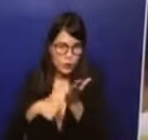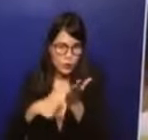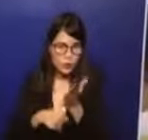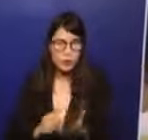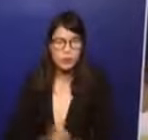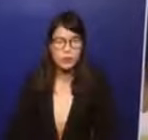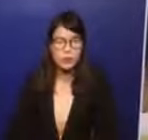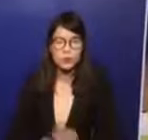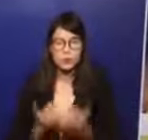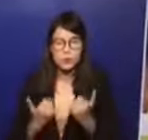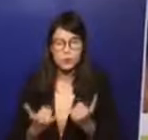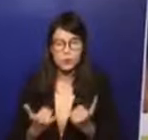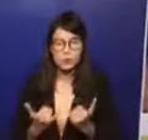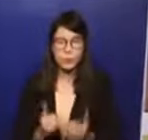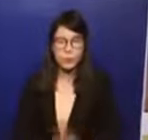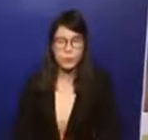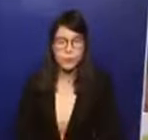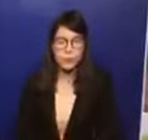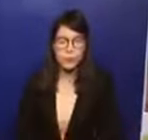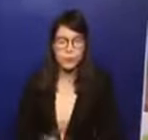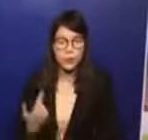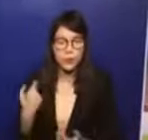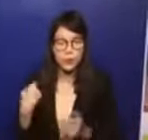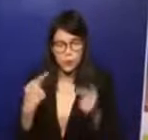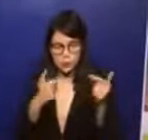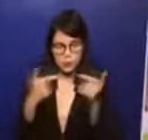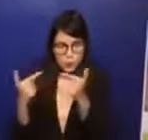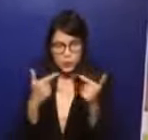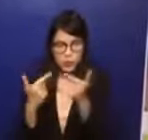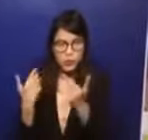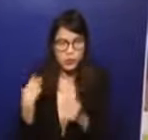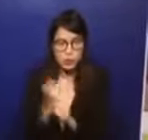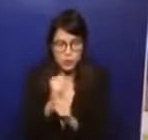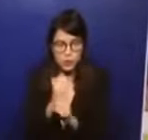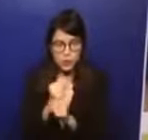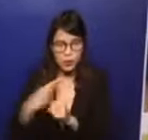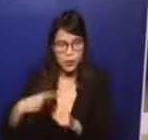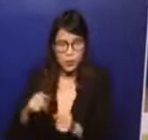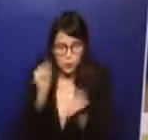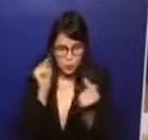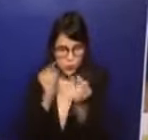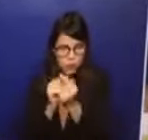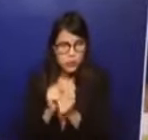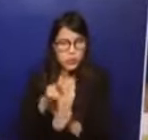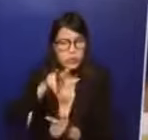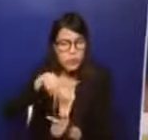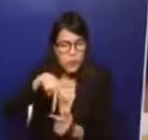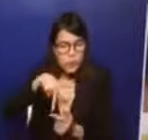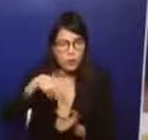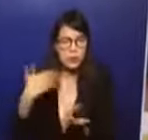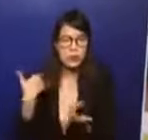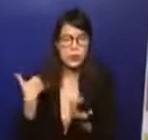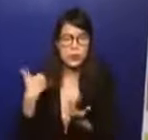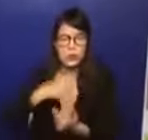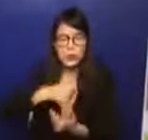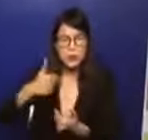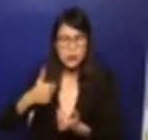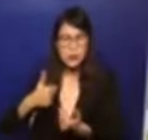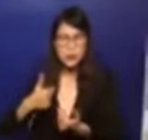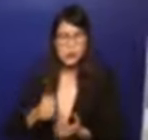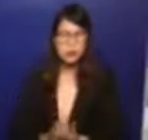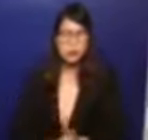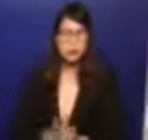ท่านประธานถ้าจะมีข้อโต้แย้งการรับประโยชน์อื่นใด 3,000 บาทนะคะที่